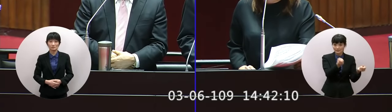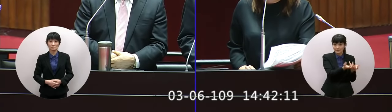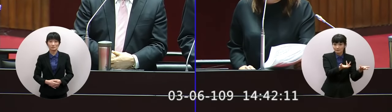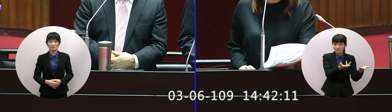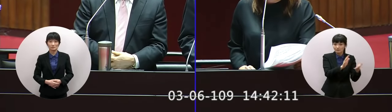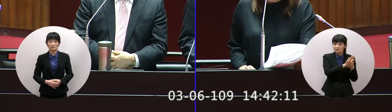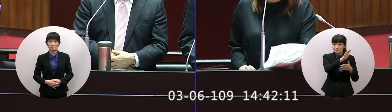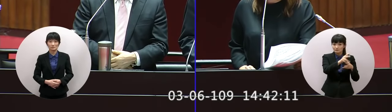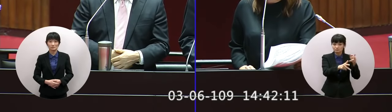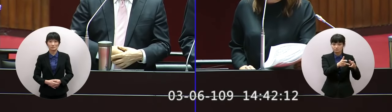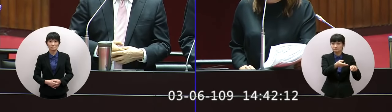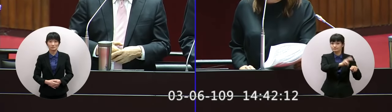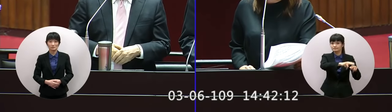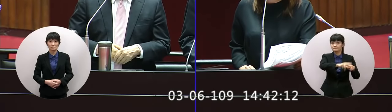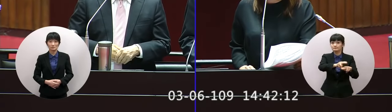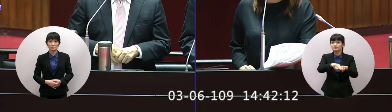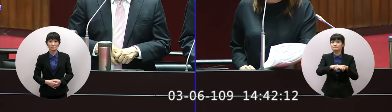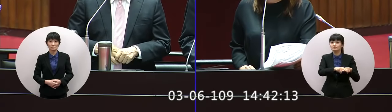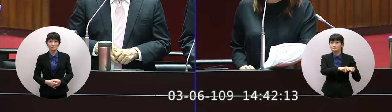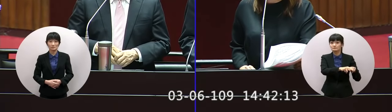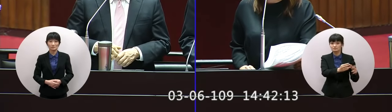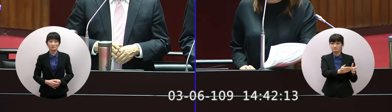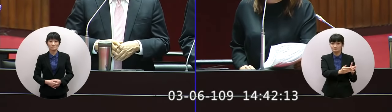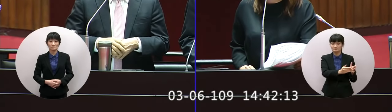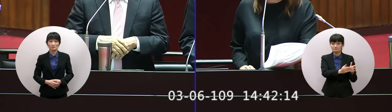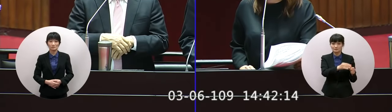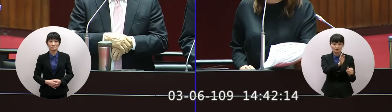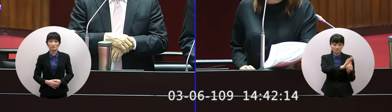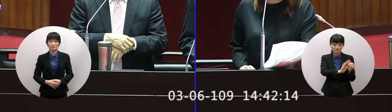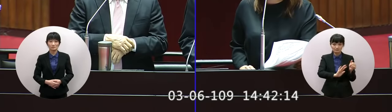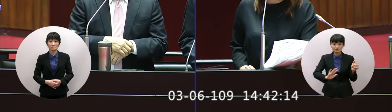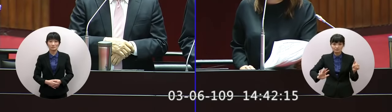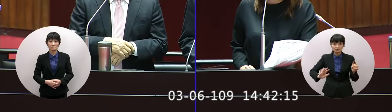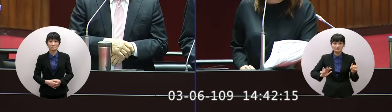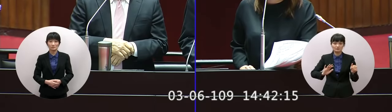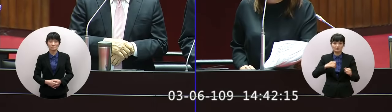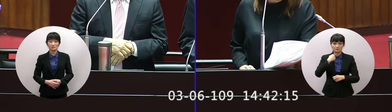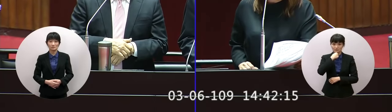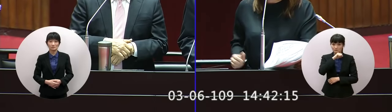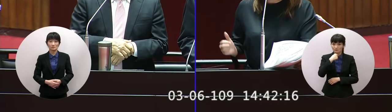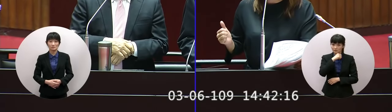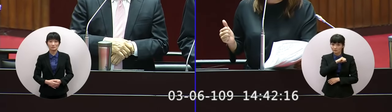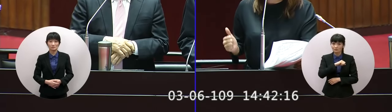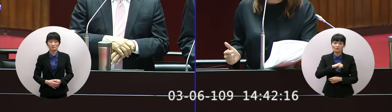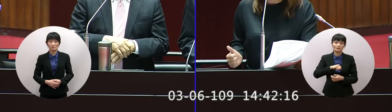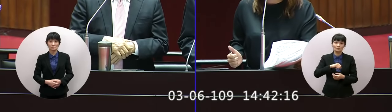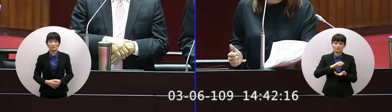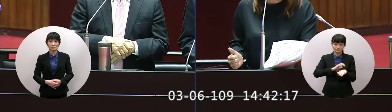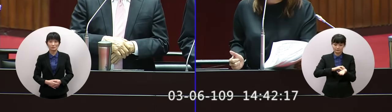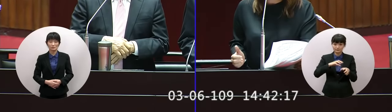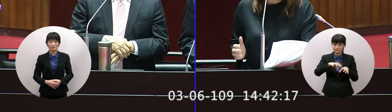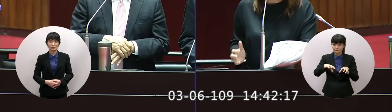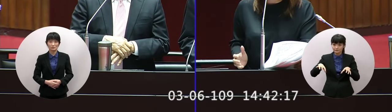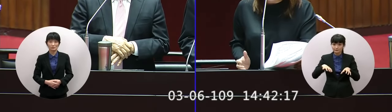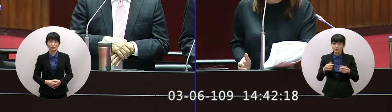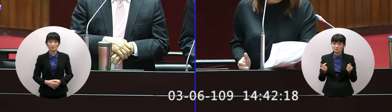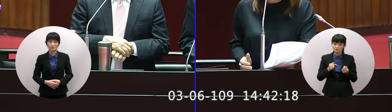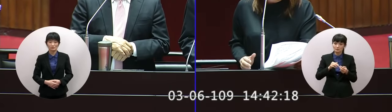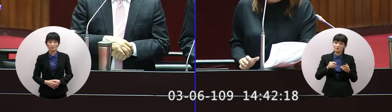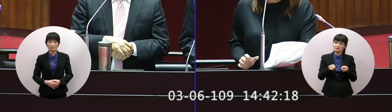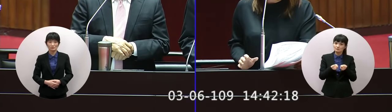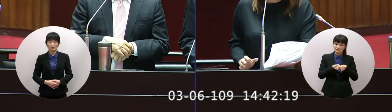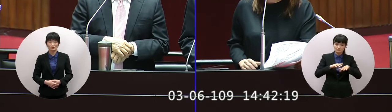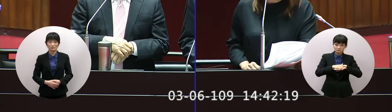关工厂停工，我们也连带影响到全台各家大型医疗院所，他们连纱布、绷